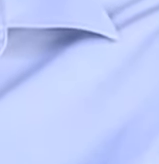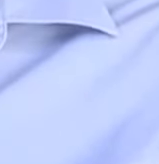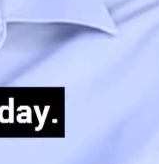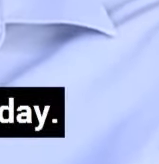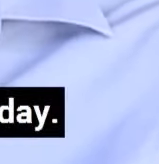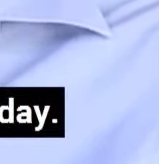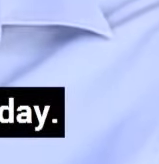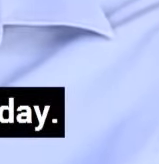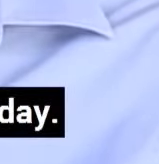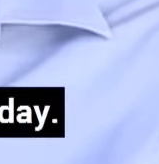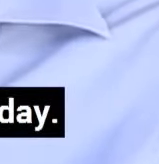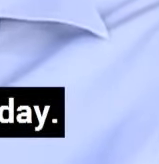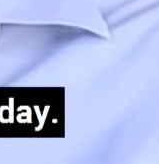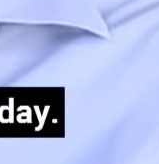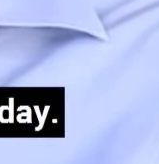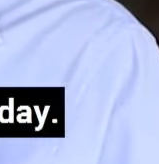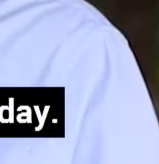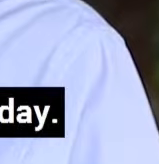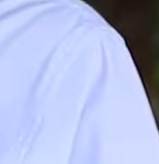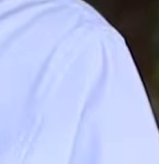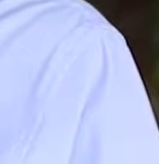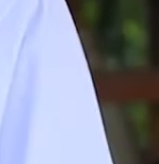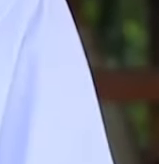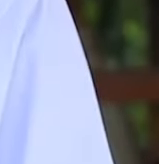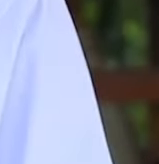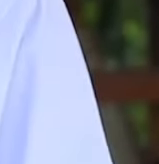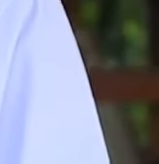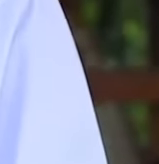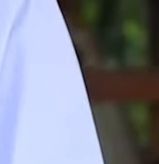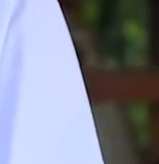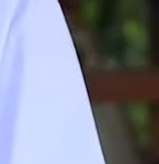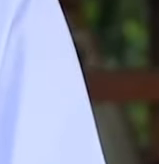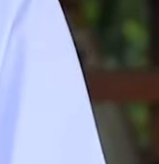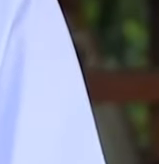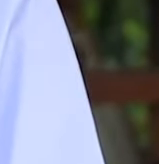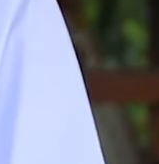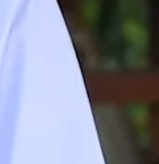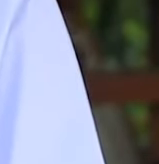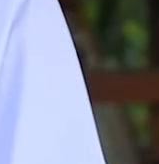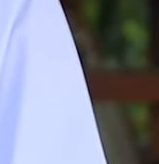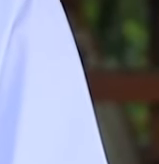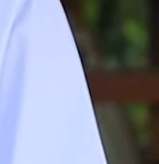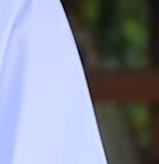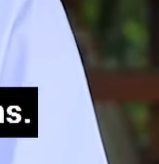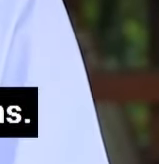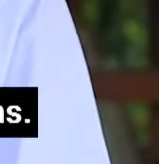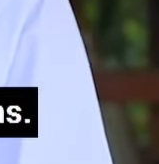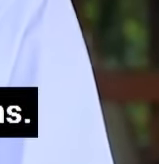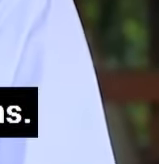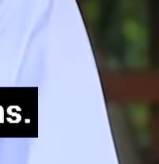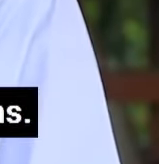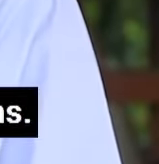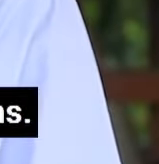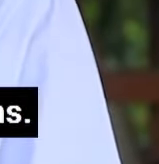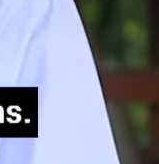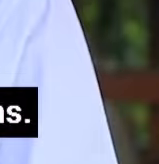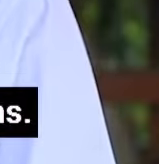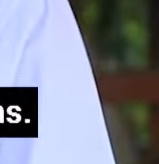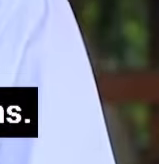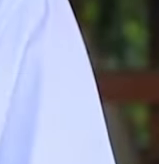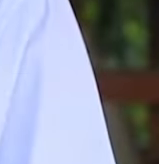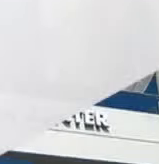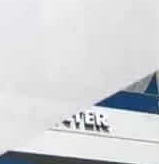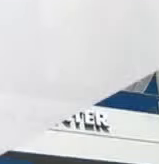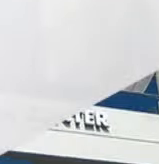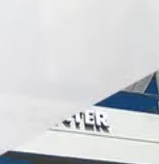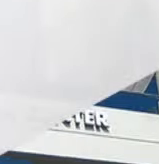Affairs. New episodes will stream every Thursday. Listen for free on Spotify, Apple Podcasts, Google Podcasts, and other